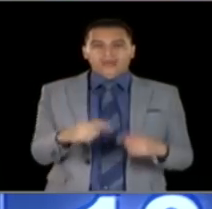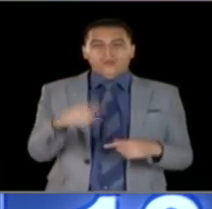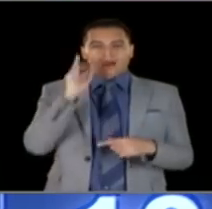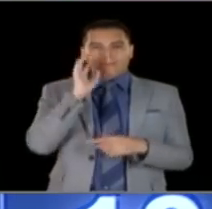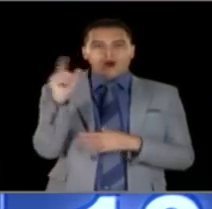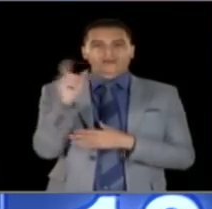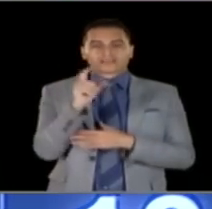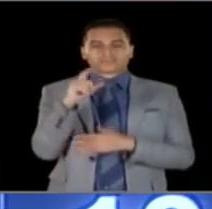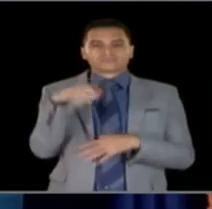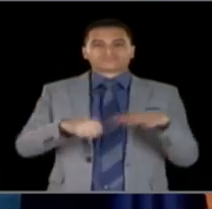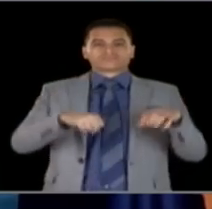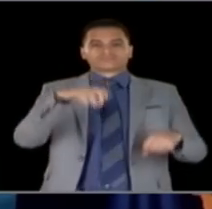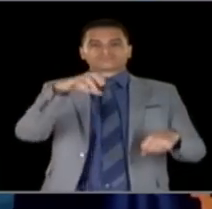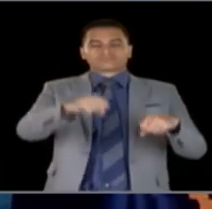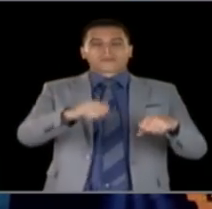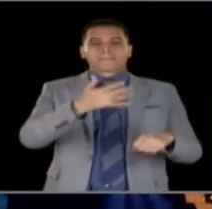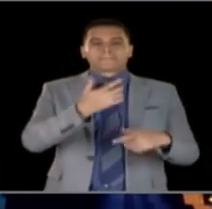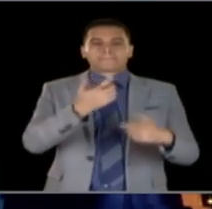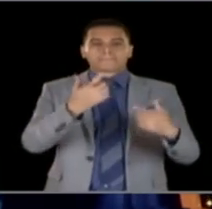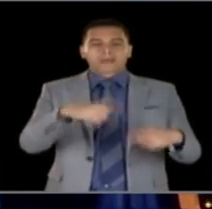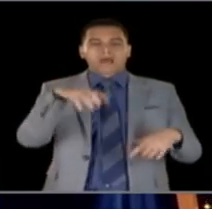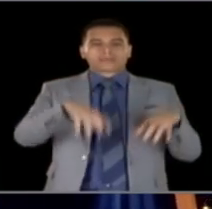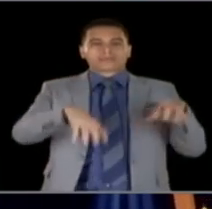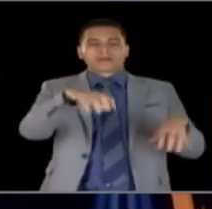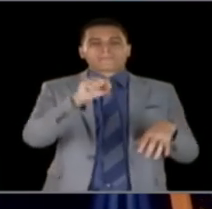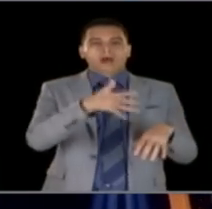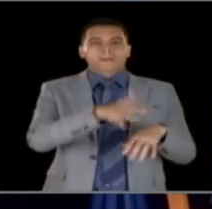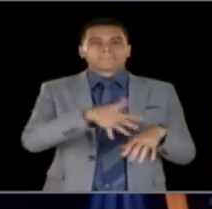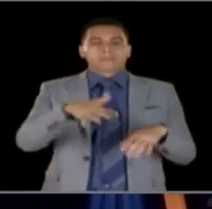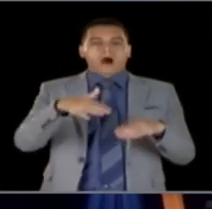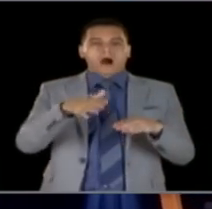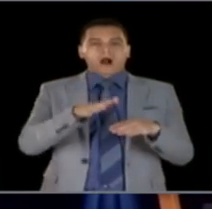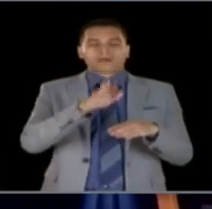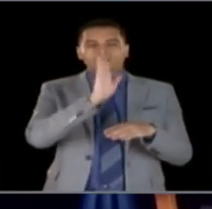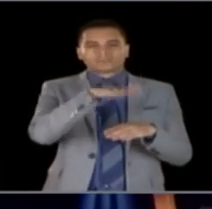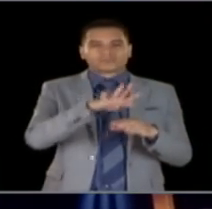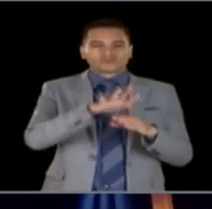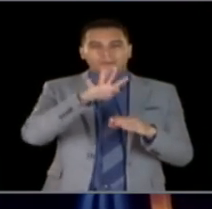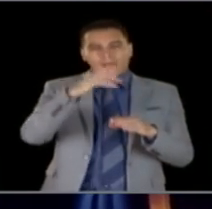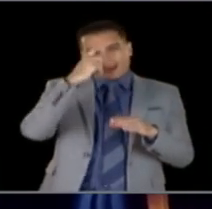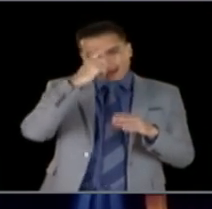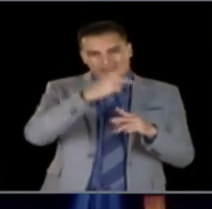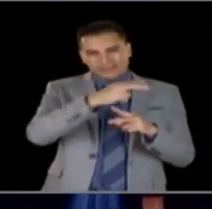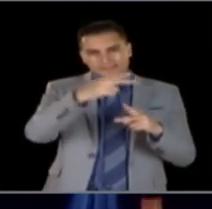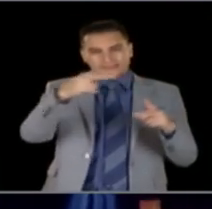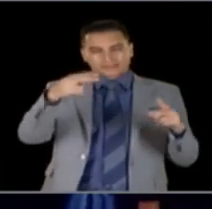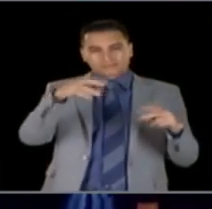حكمت بلاد ما وراء النهر وشمال الهند بخراسان.